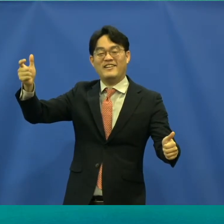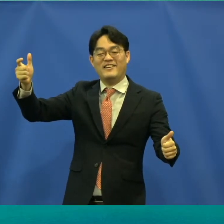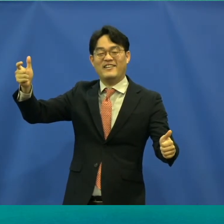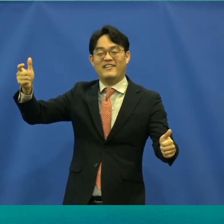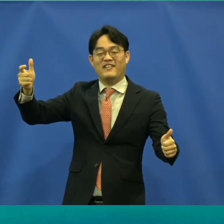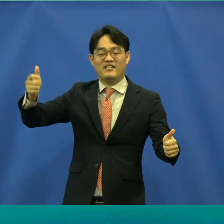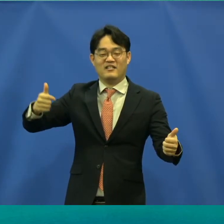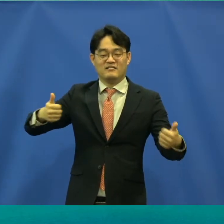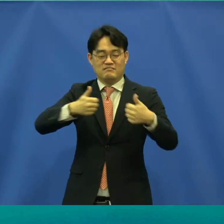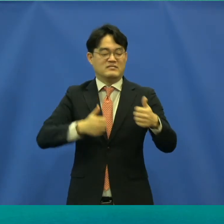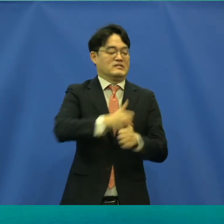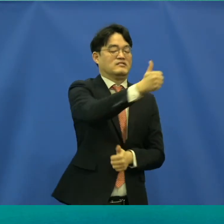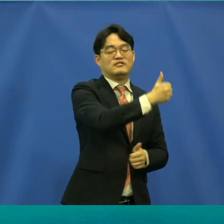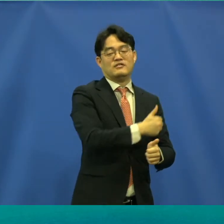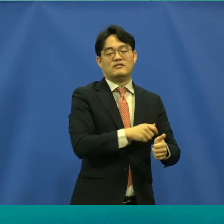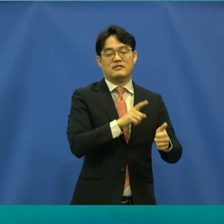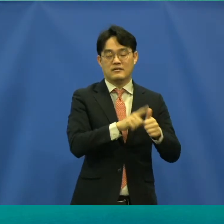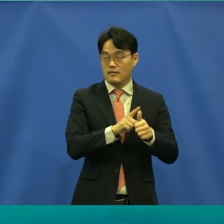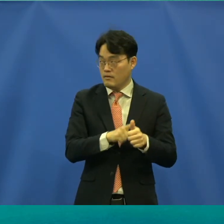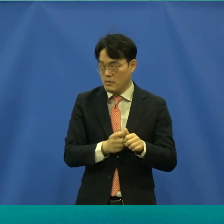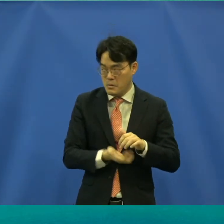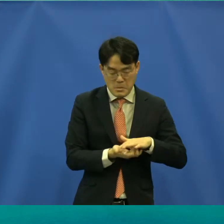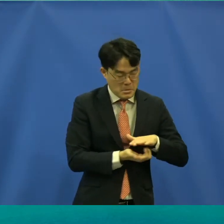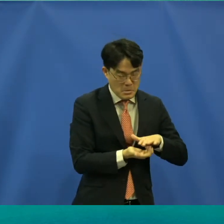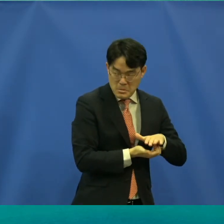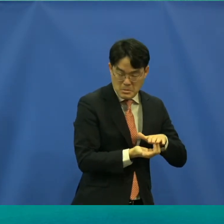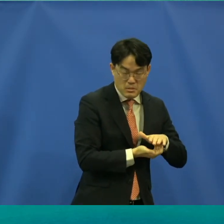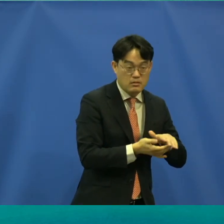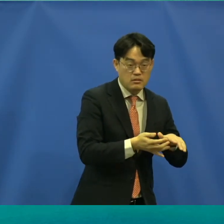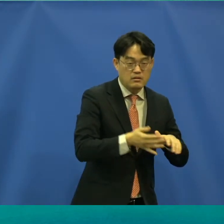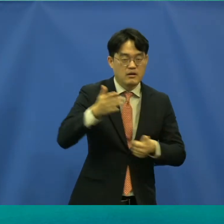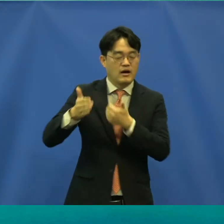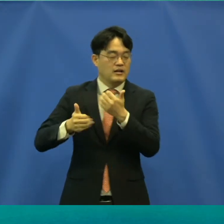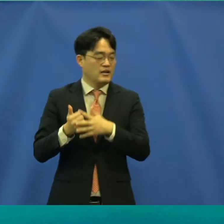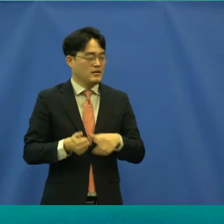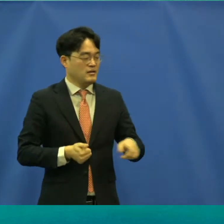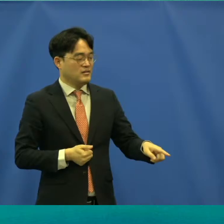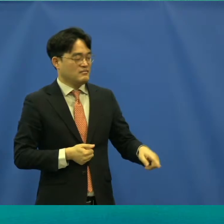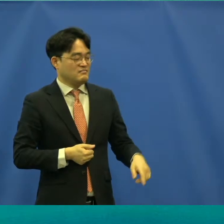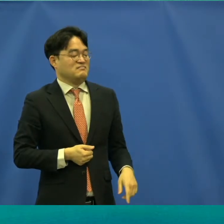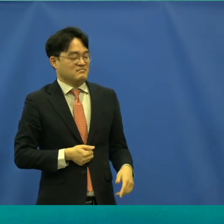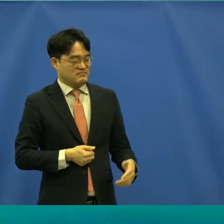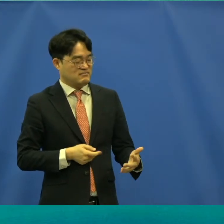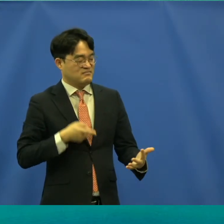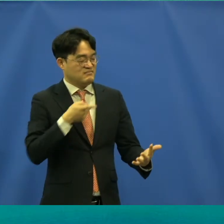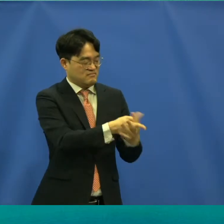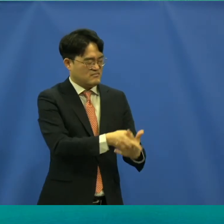요나는 술을 많이 세는 사람인데 하나님은 요나의 술을 다 읽고 있습니다.